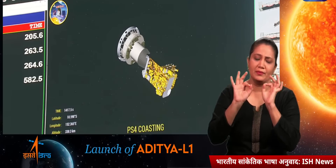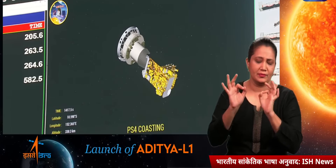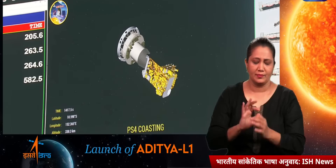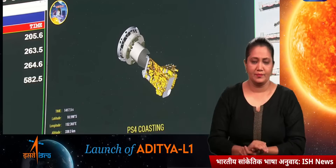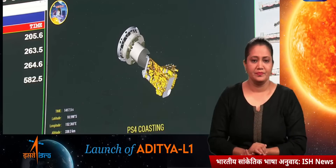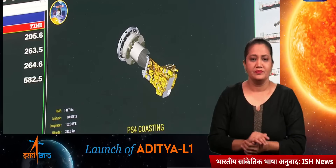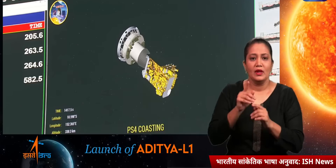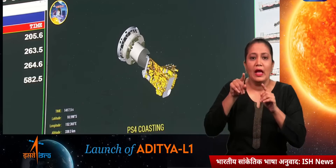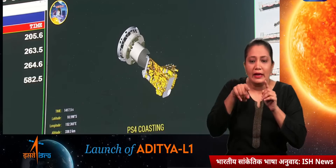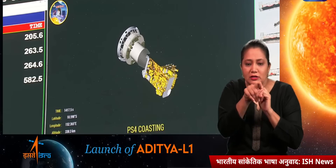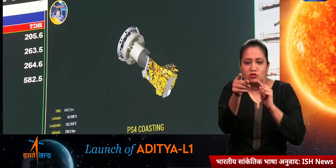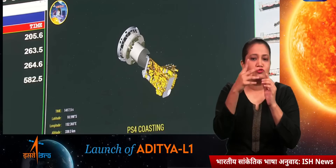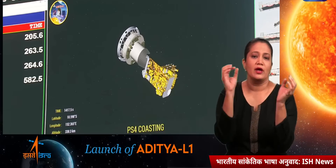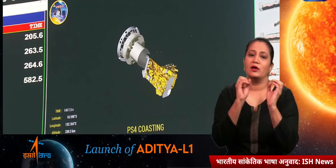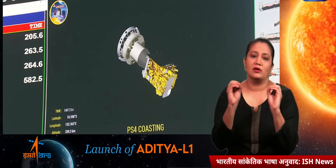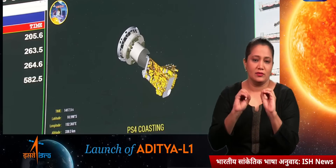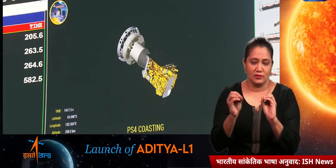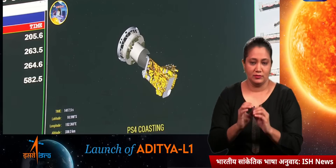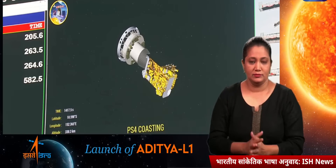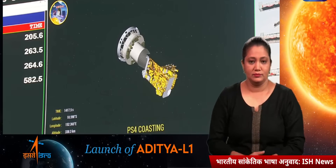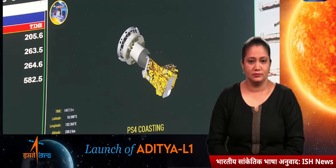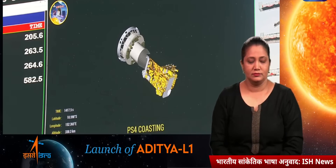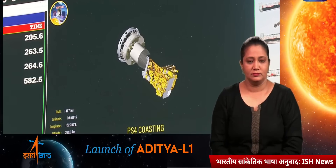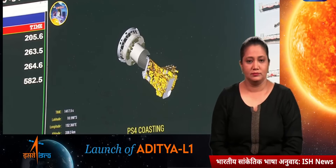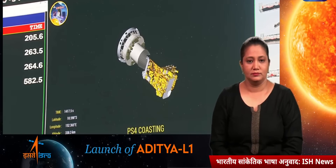हमारे ट्रैकिंग रेंज से बाहर है,